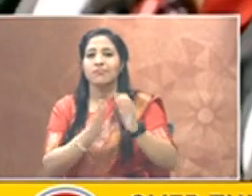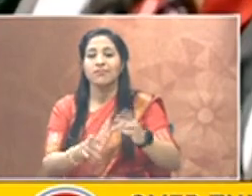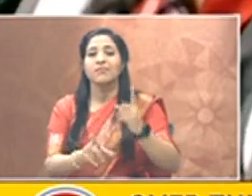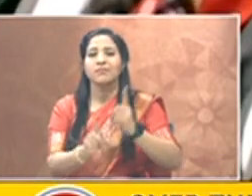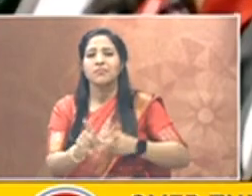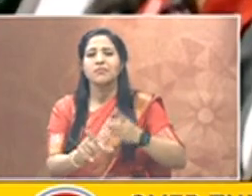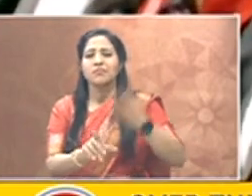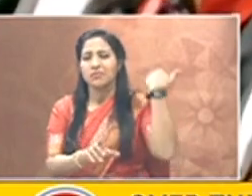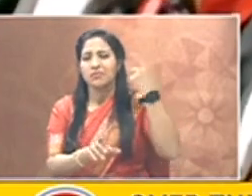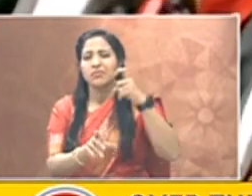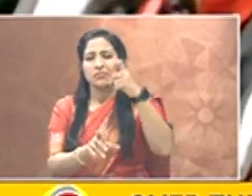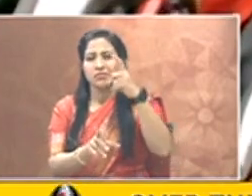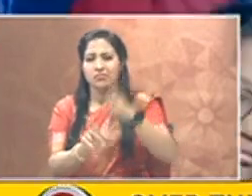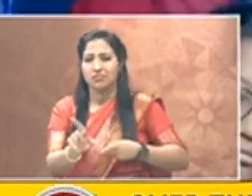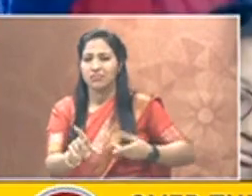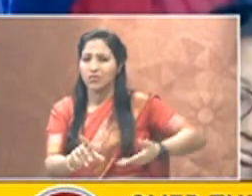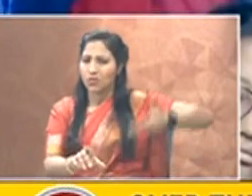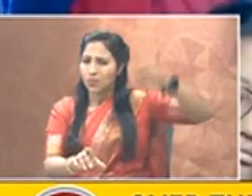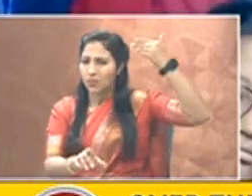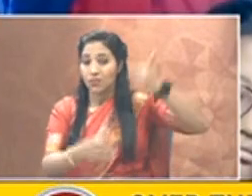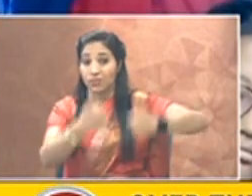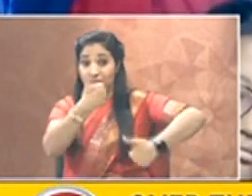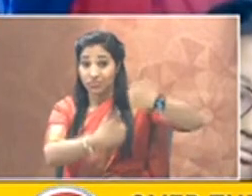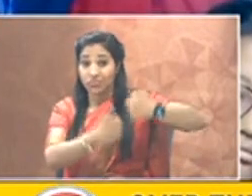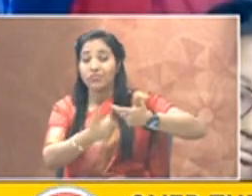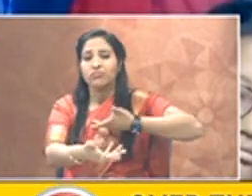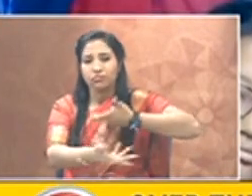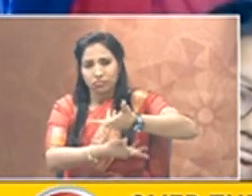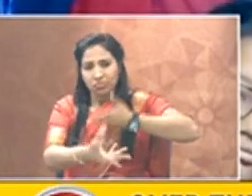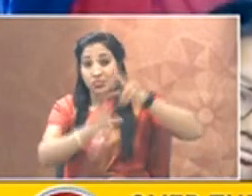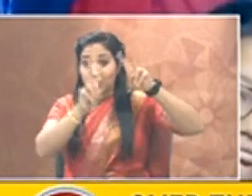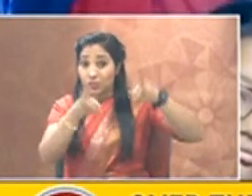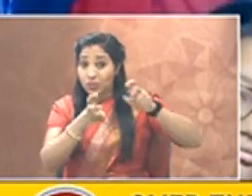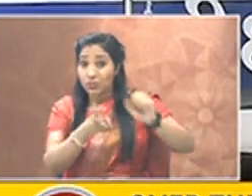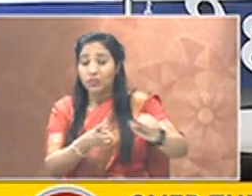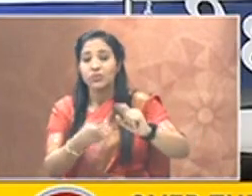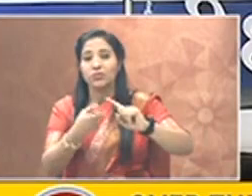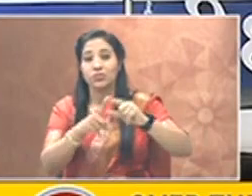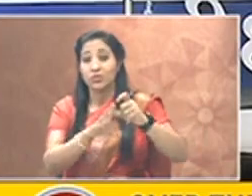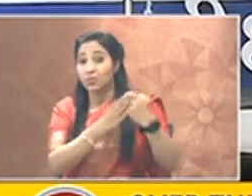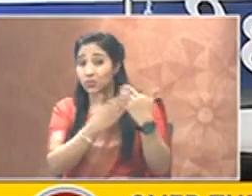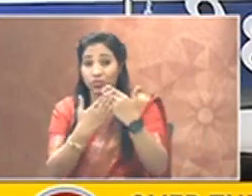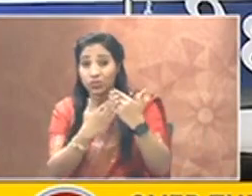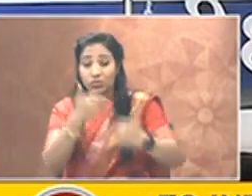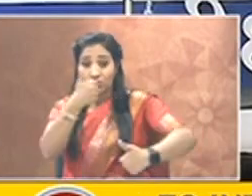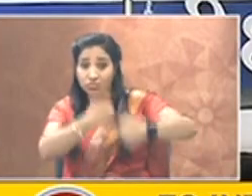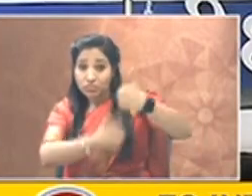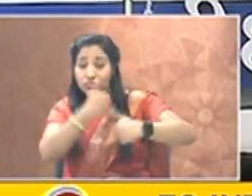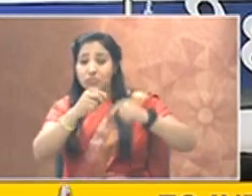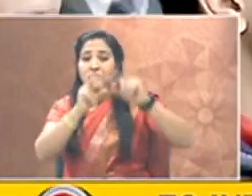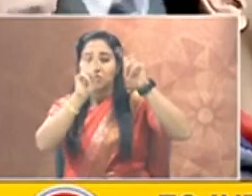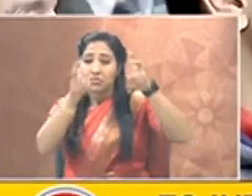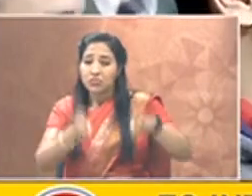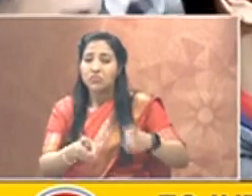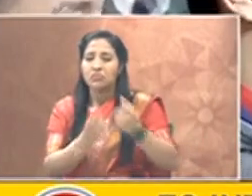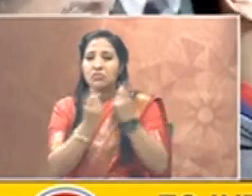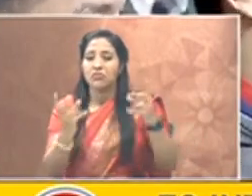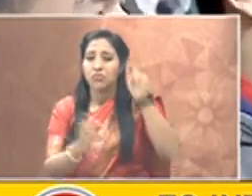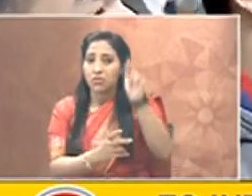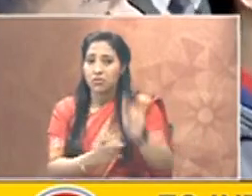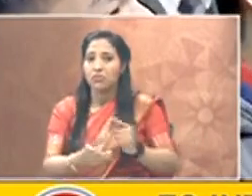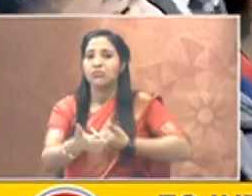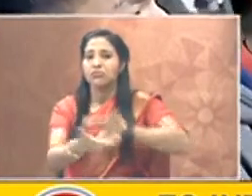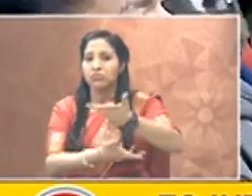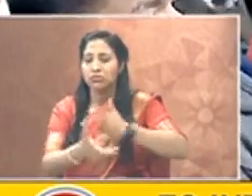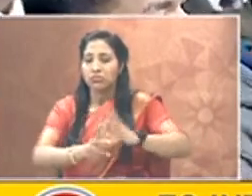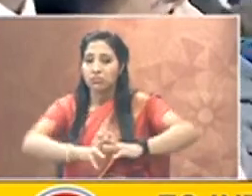पिछले 7 वर्षों में परीक्षा पे चर्चा शिक्षा और परीक्षा से संबंधित कई मुद्दों पर बातचीत करने का